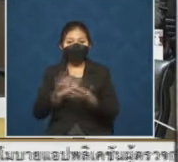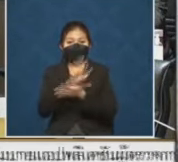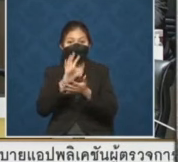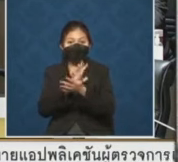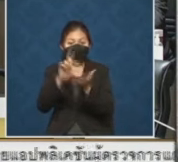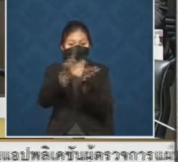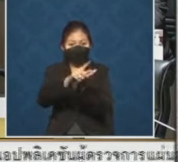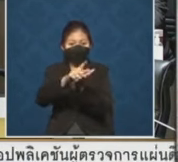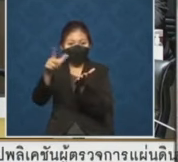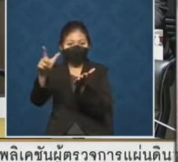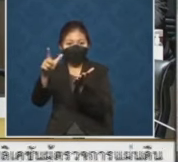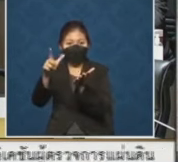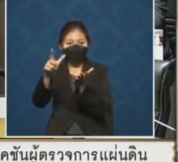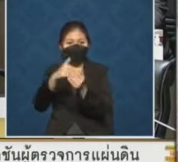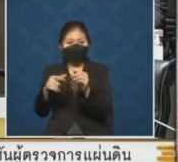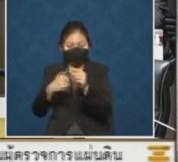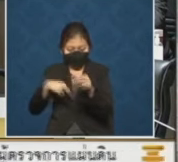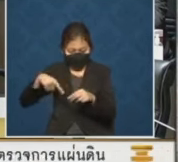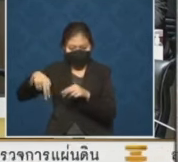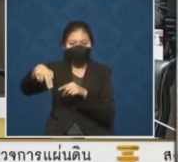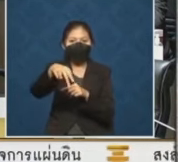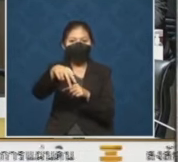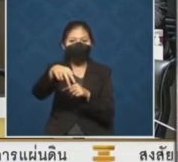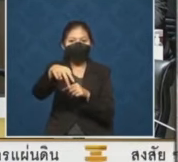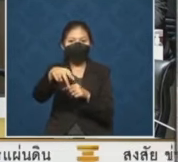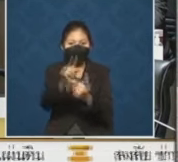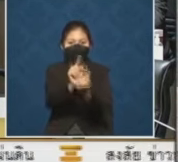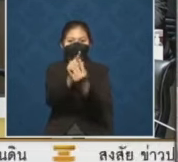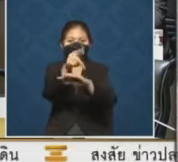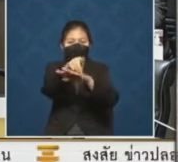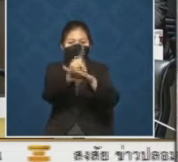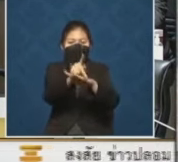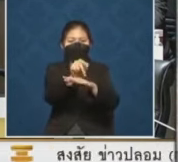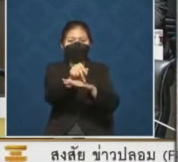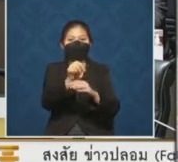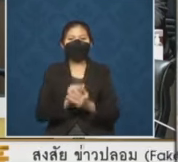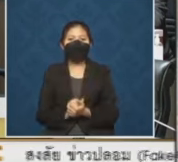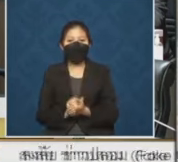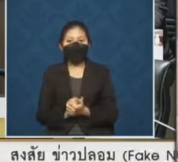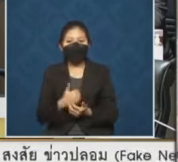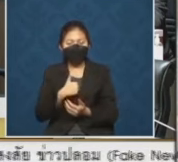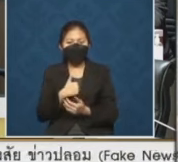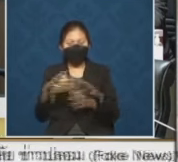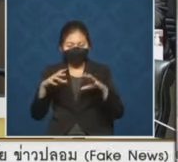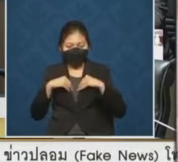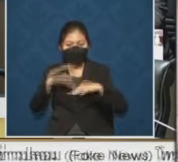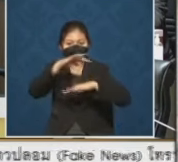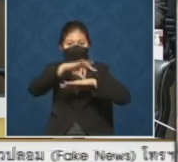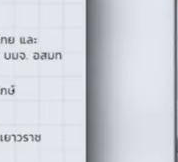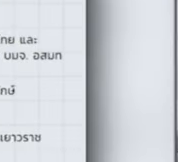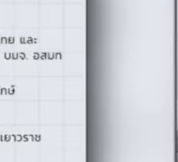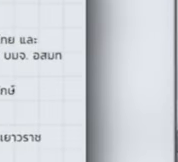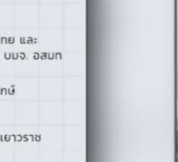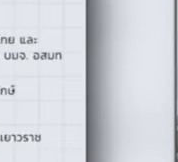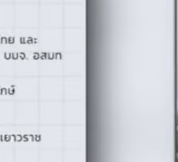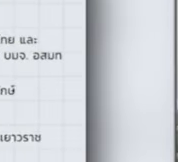อนนั้นก็ลาออกจากการเป็นหัวหน้าพรรคเศรษฐกิจใหม่ทีนี ้ค่ะ นะเพราะว่าเศรษฐกิจใหม่เนี่ยมีมติร่วมกันเข้าร่วมรัฐบาล ค่ะ